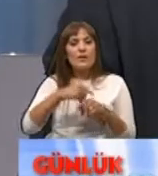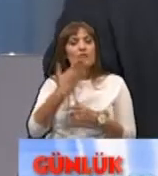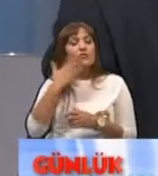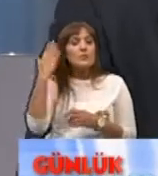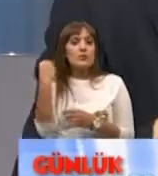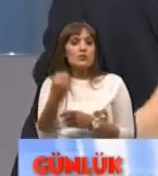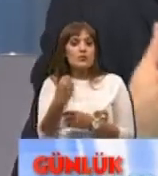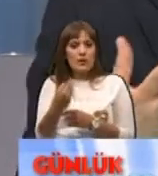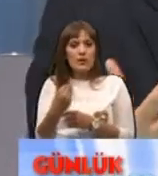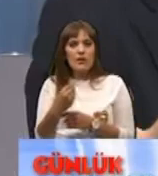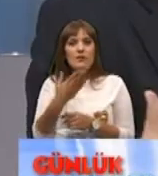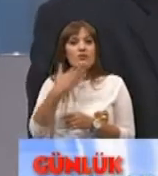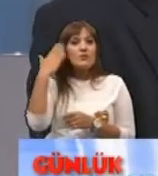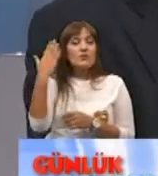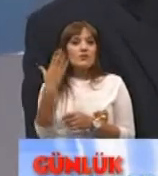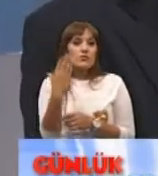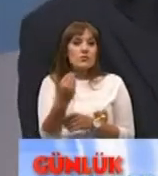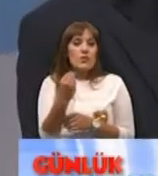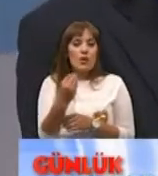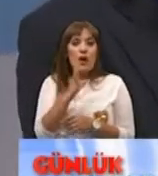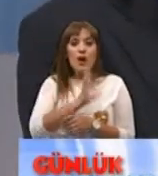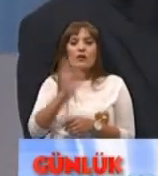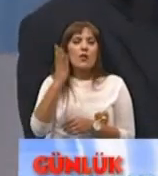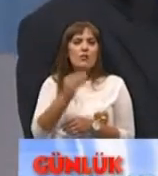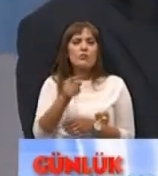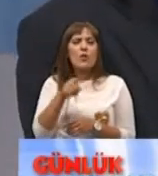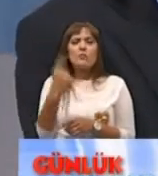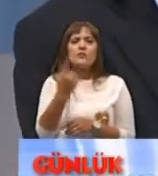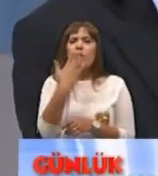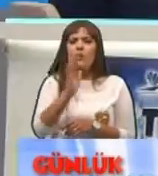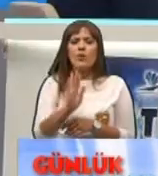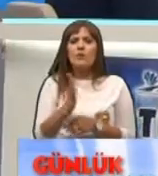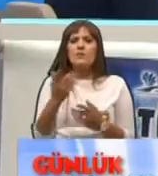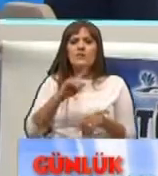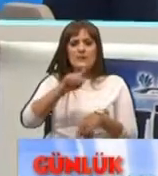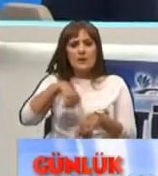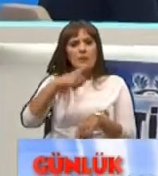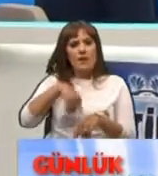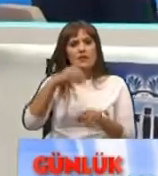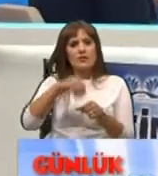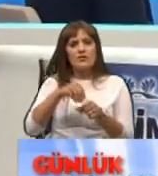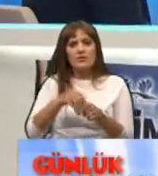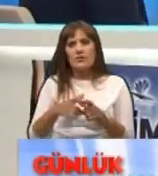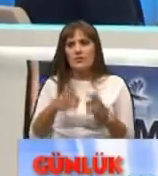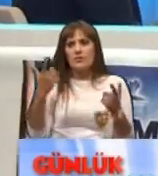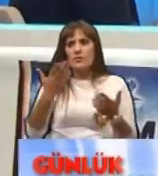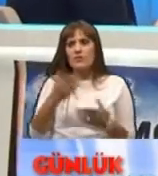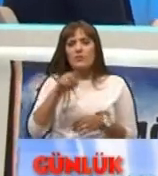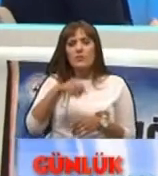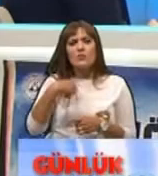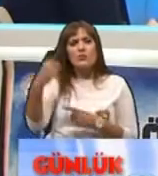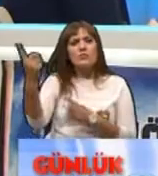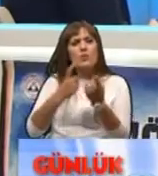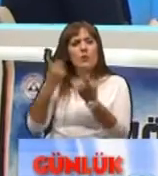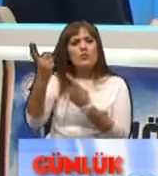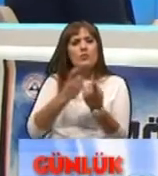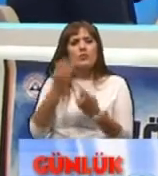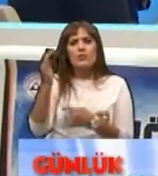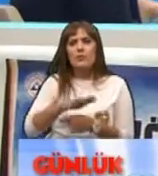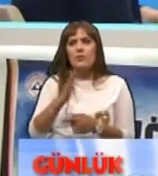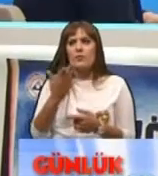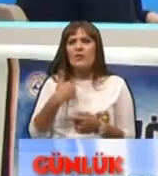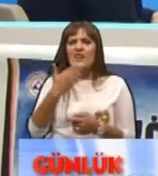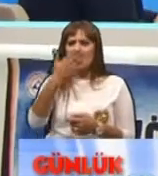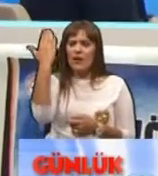cildim güzelleşsin, cildim çok harika olsun. Öyle bir şey yok. Bir de zaman içinde gelişiyor. Aklına şu sorular da geliyor. Evet.